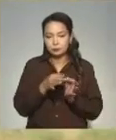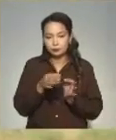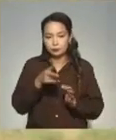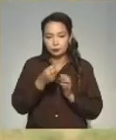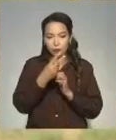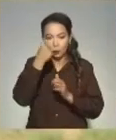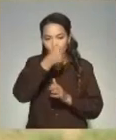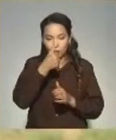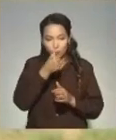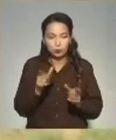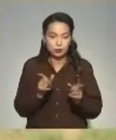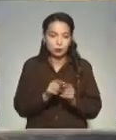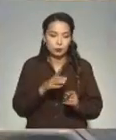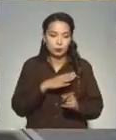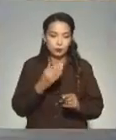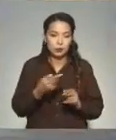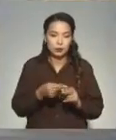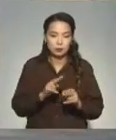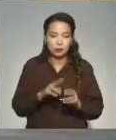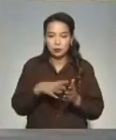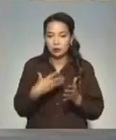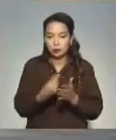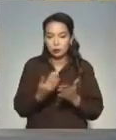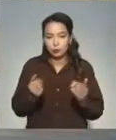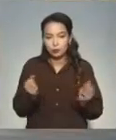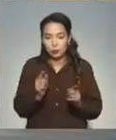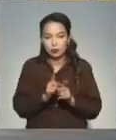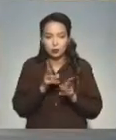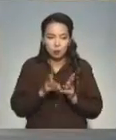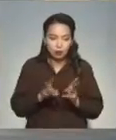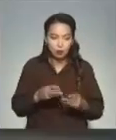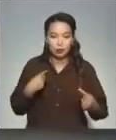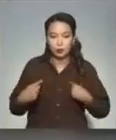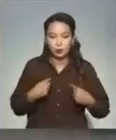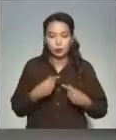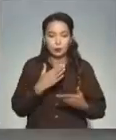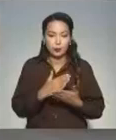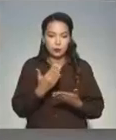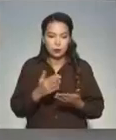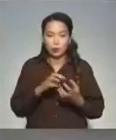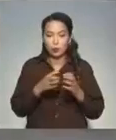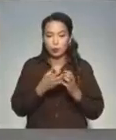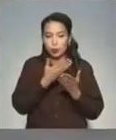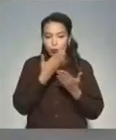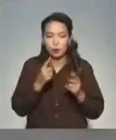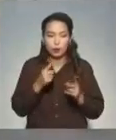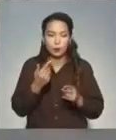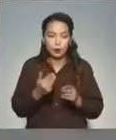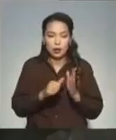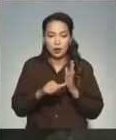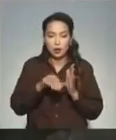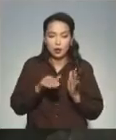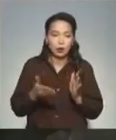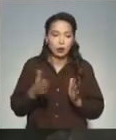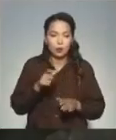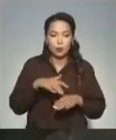2012 жылы қосылған. Қалаға қарағанмен мұндағы халық әлі күнге қыстың күні от жағып күл шығарып күнелтіп келеді. Көгілдір отын жоқ. Өйткені осындағы 60 мыңдай